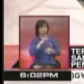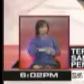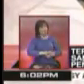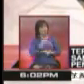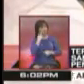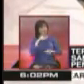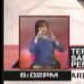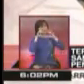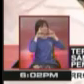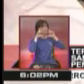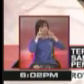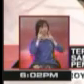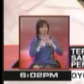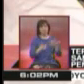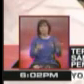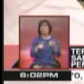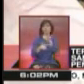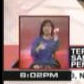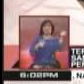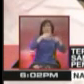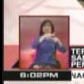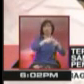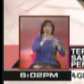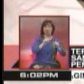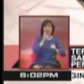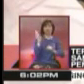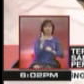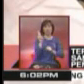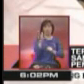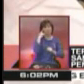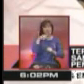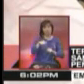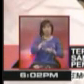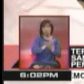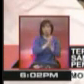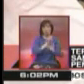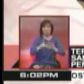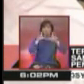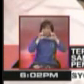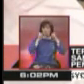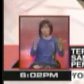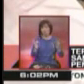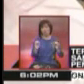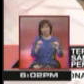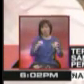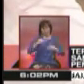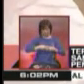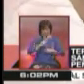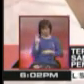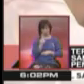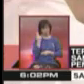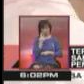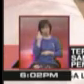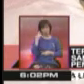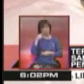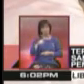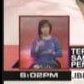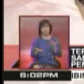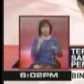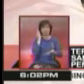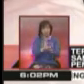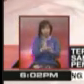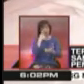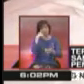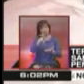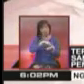parang wala na po kasi sila ibang mahanap na ano, pwede nilang gawin suspect doon. Saka ang alam ko din po, siguro po para ano, tigilan na lang din po sila ng